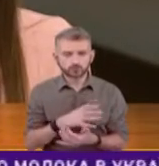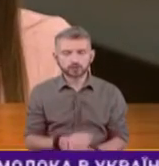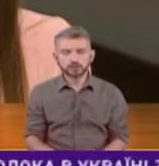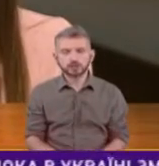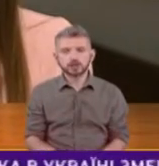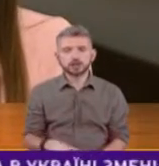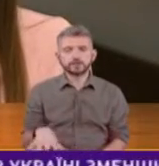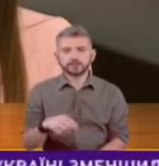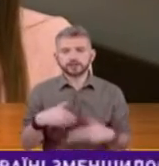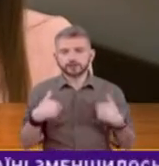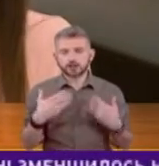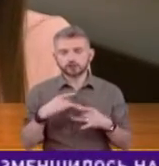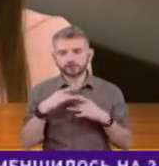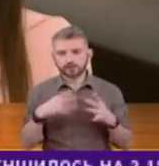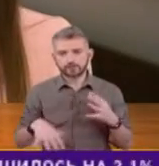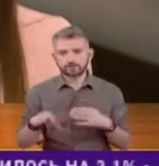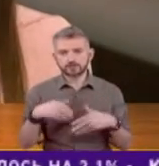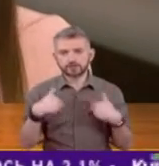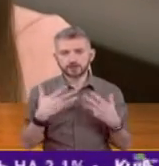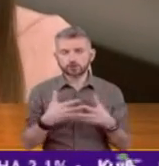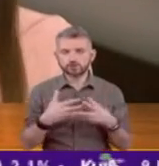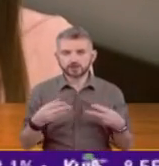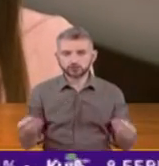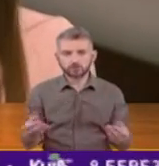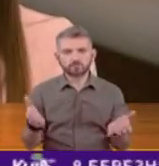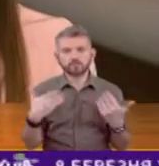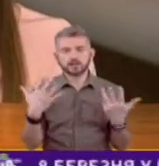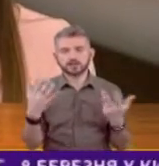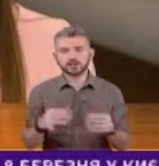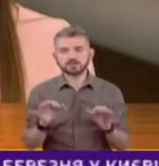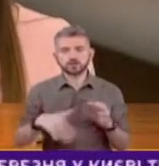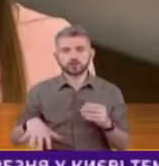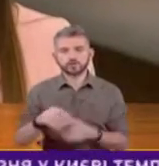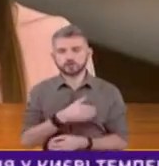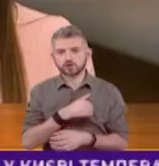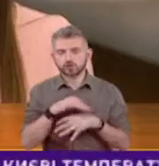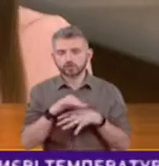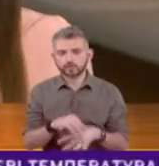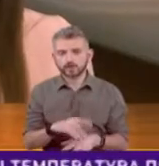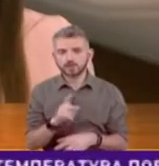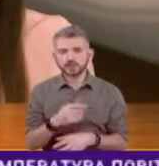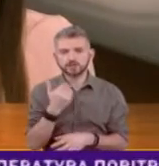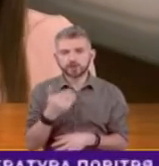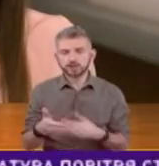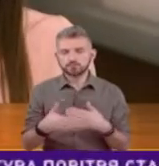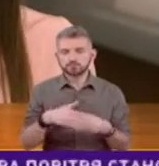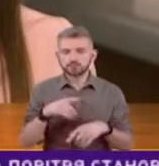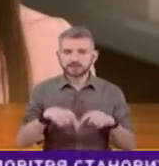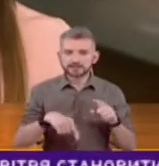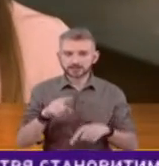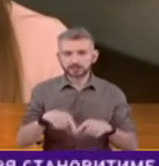розмови. Всіх вітаю зі святами, всіх вітаю з весною. Вихідні, звичайно, всім бажаю провести з вашими близькими та